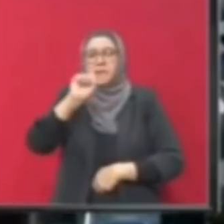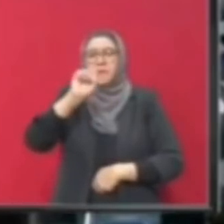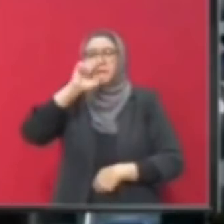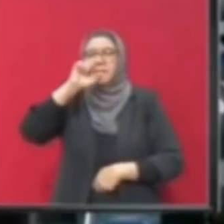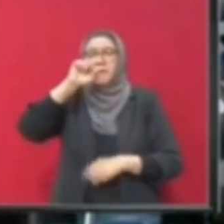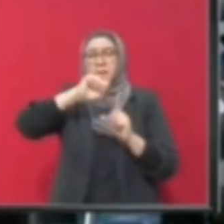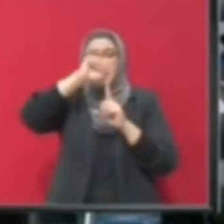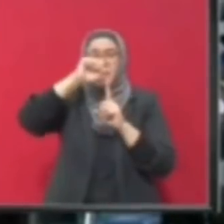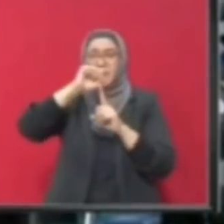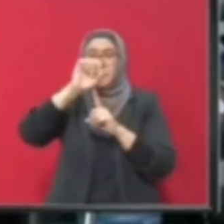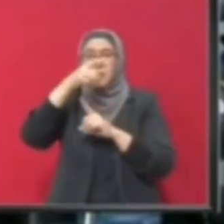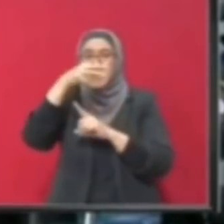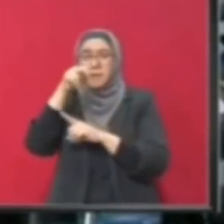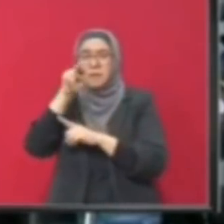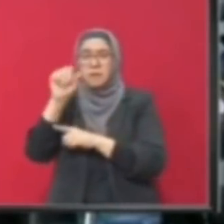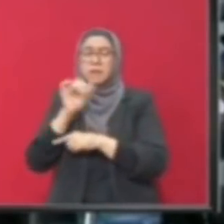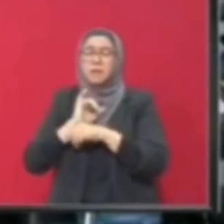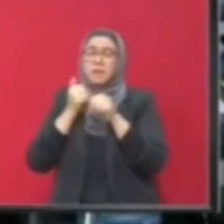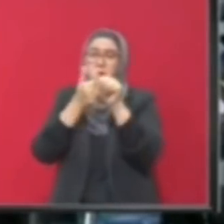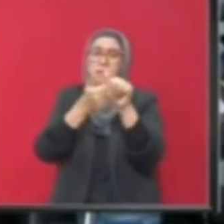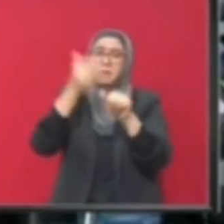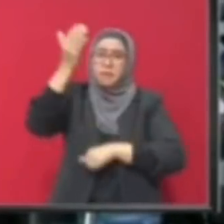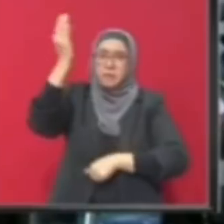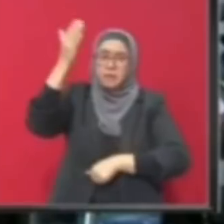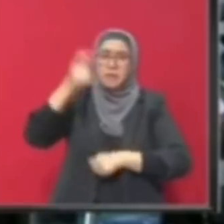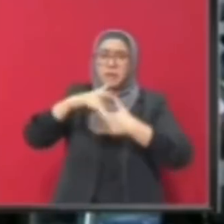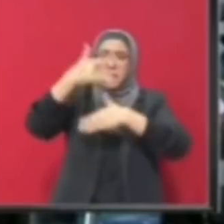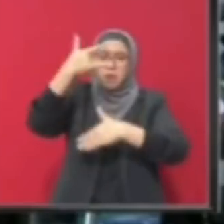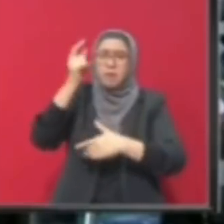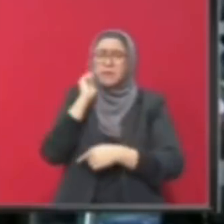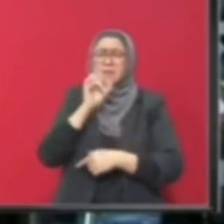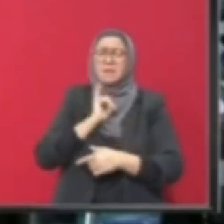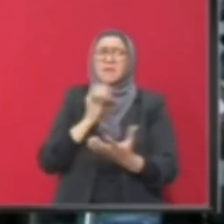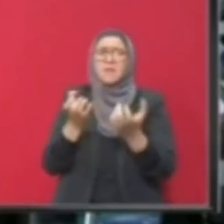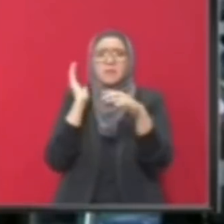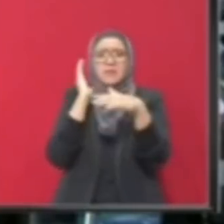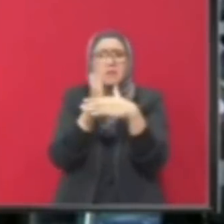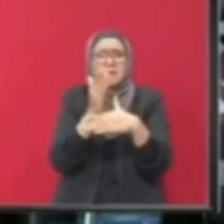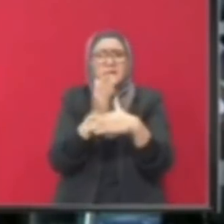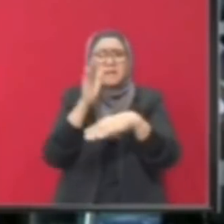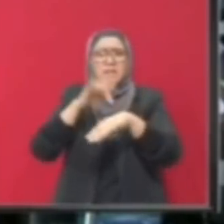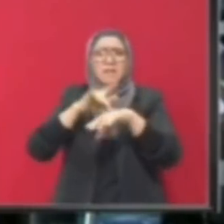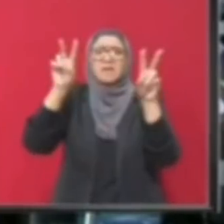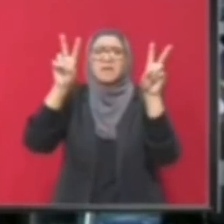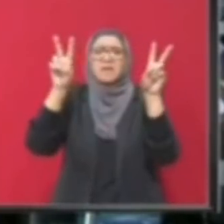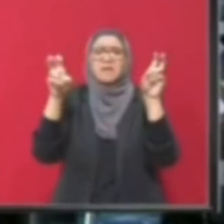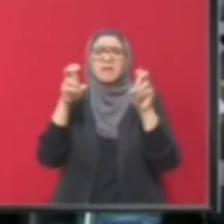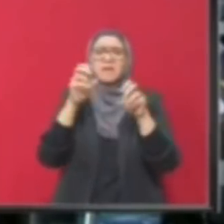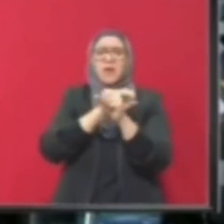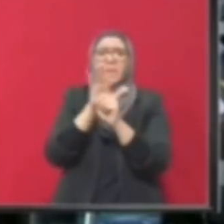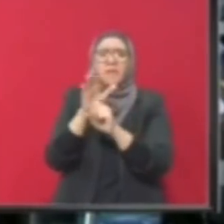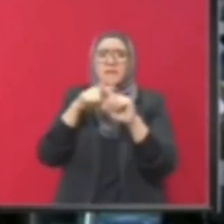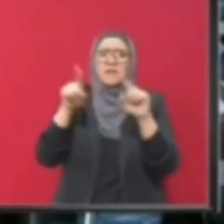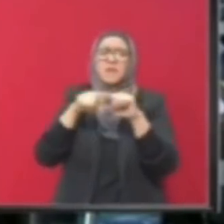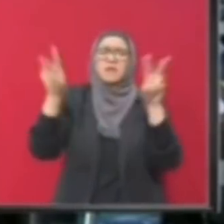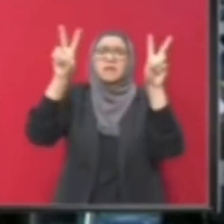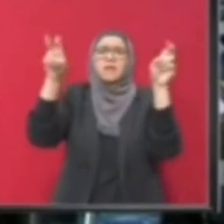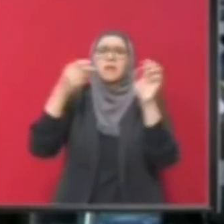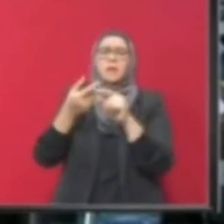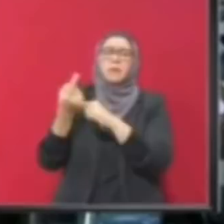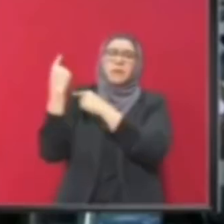mengikuti perbahasan yang berhormat kepada awak tadi. Saya mau sentuh soal COVID, tetapi topik itu sudah berlalu. Tapi tidak apa, kita reverse